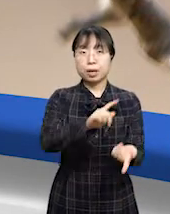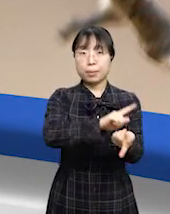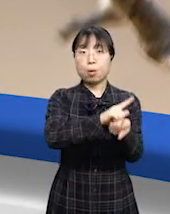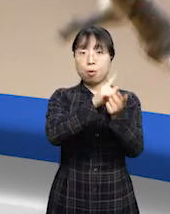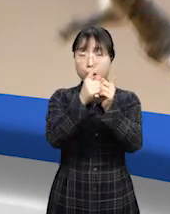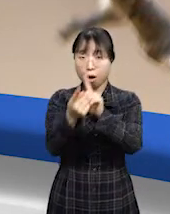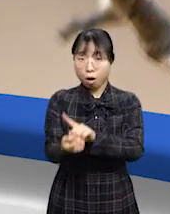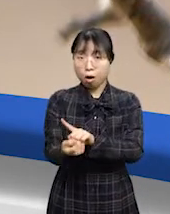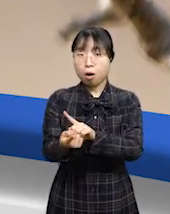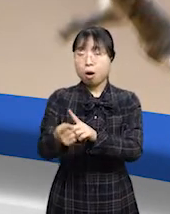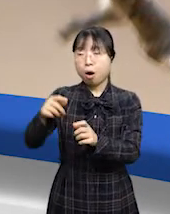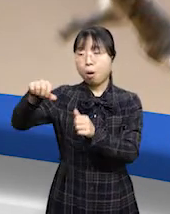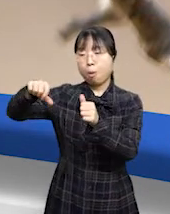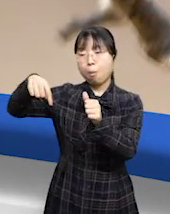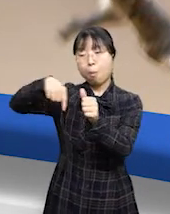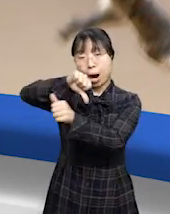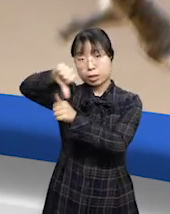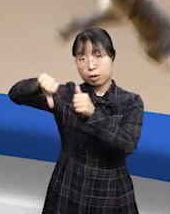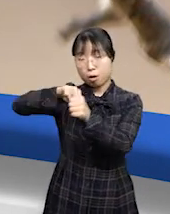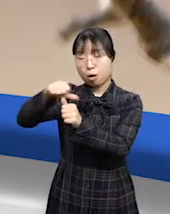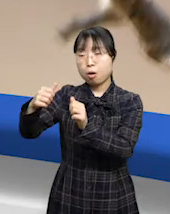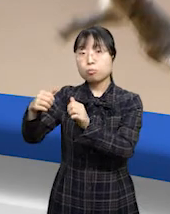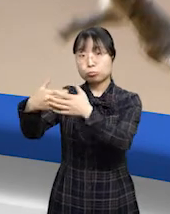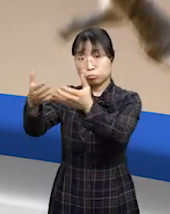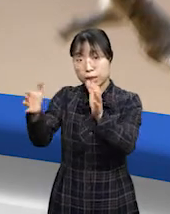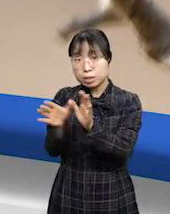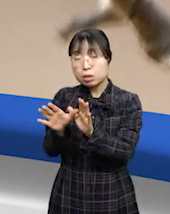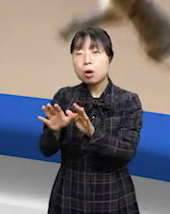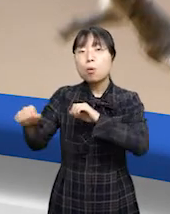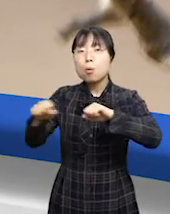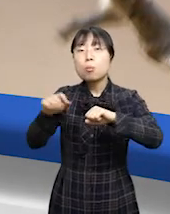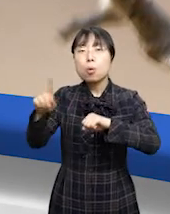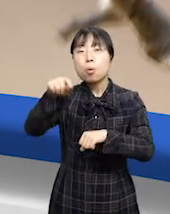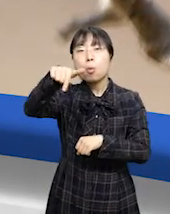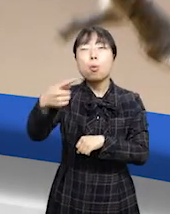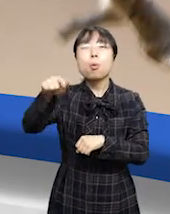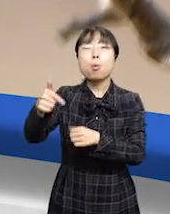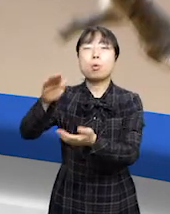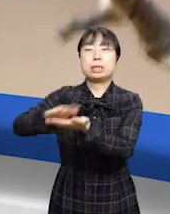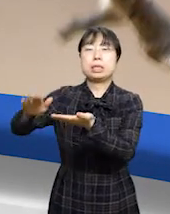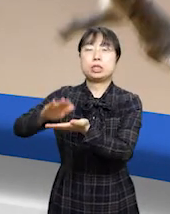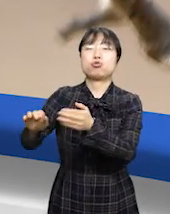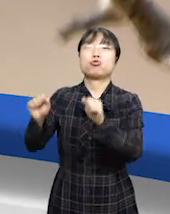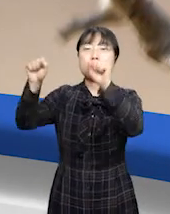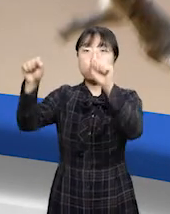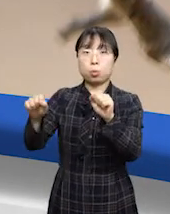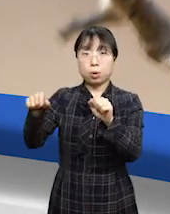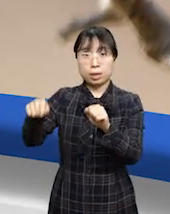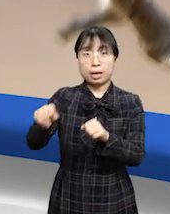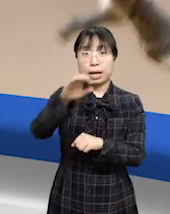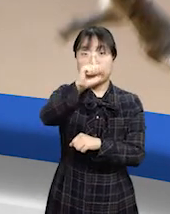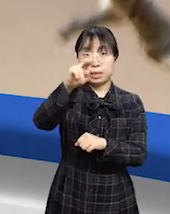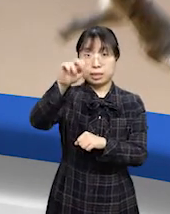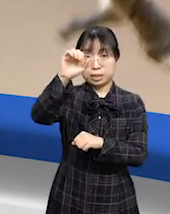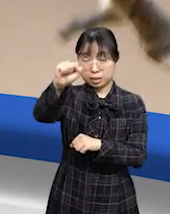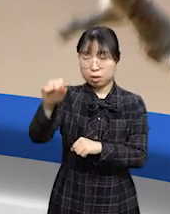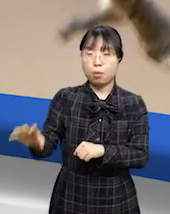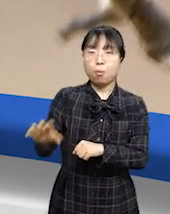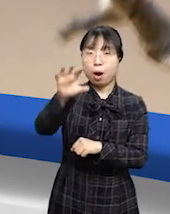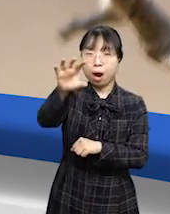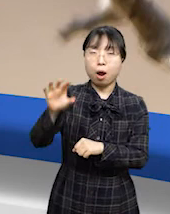가운데 환경부에서 시작된 탈플라스틱 실천운동인 고고 챌린지가 SNS를 통해 활발히 이어지고